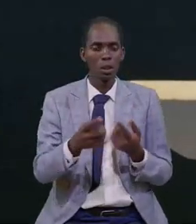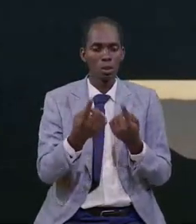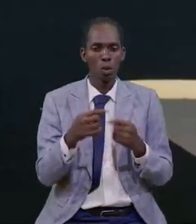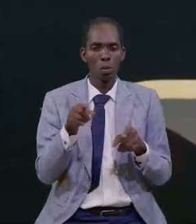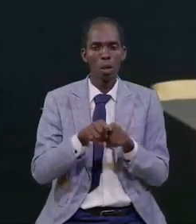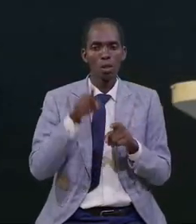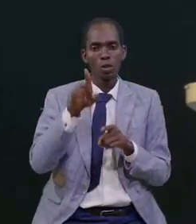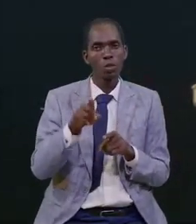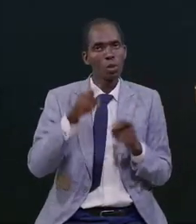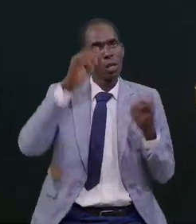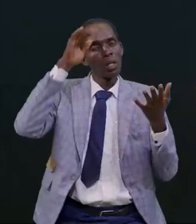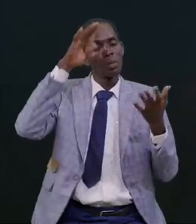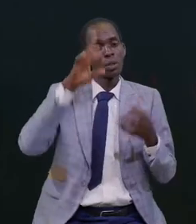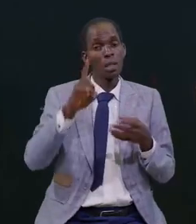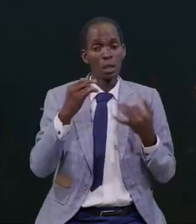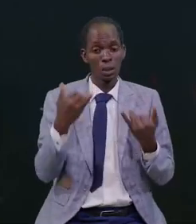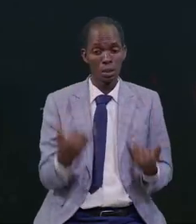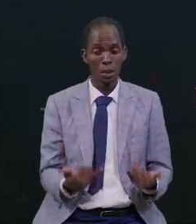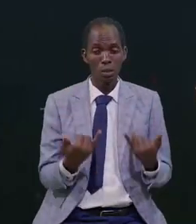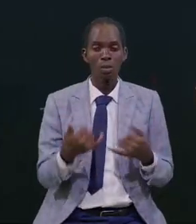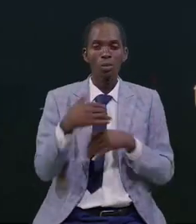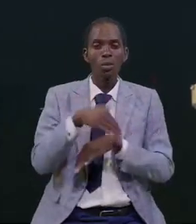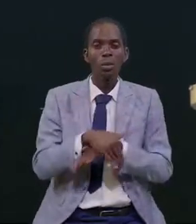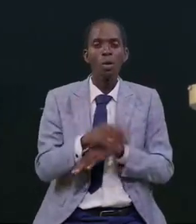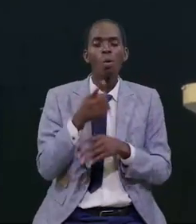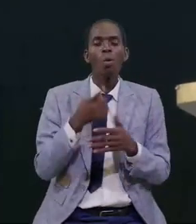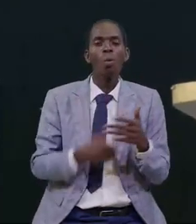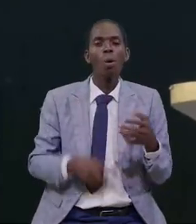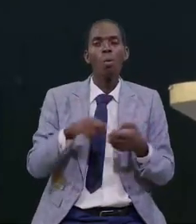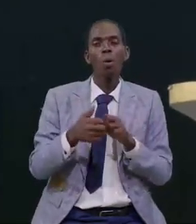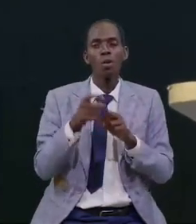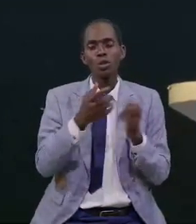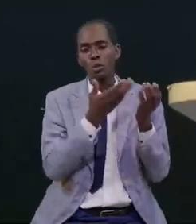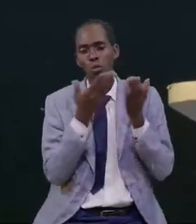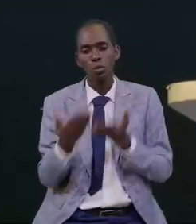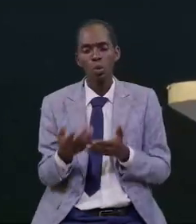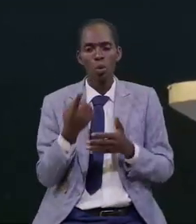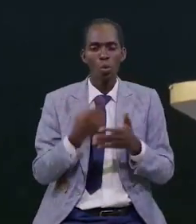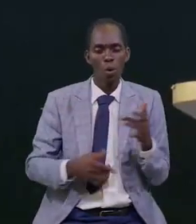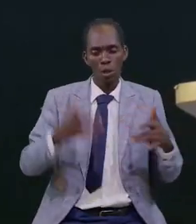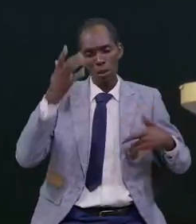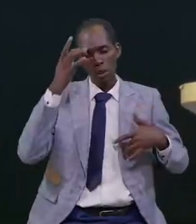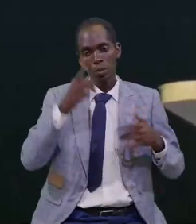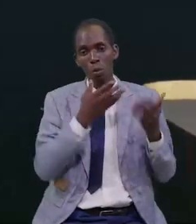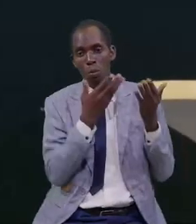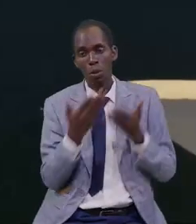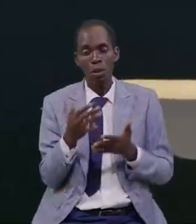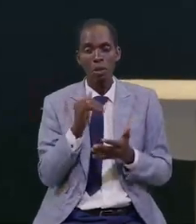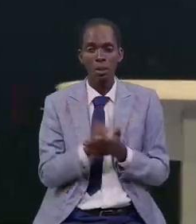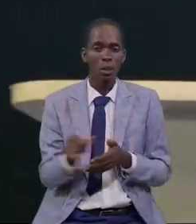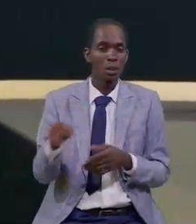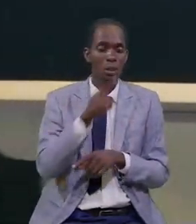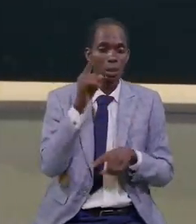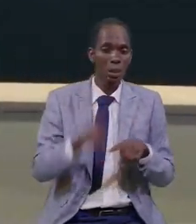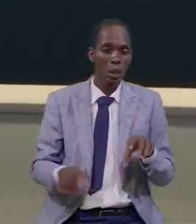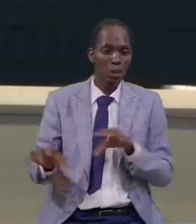le voulais et te voilà ce soir quel les problèmes que tu as amené quelqu que soit la Malie que tu as amené qui n'ont pas pu